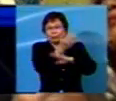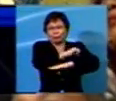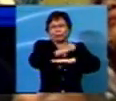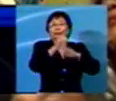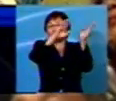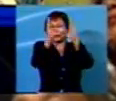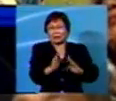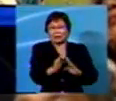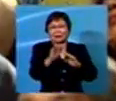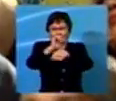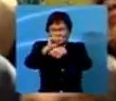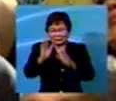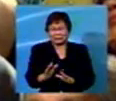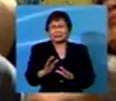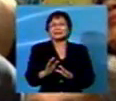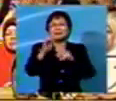holistik